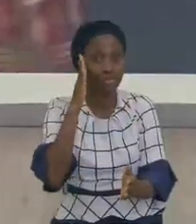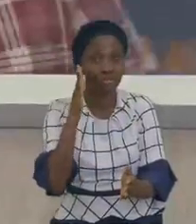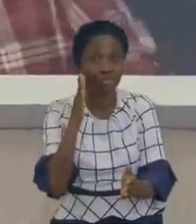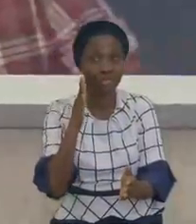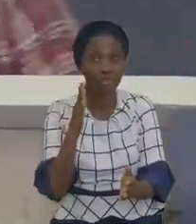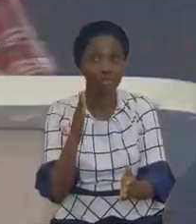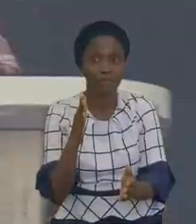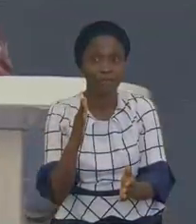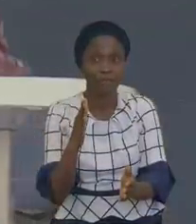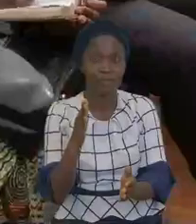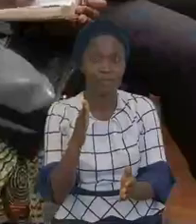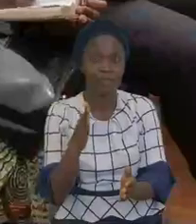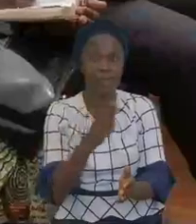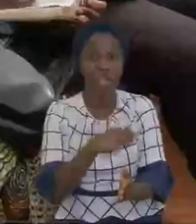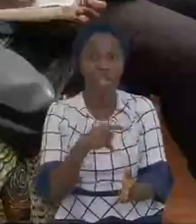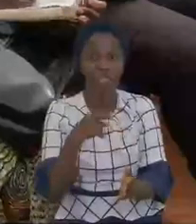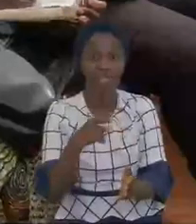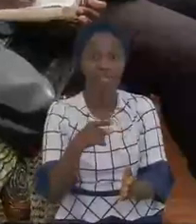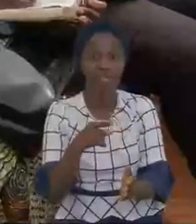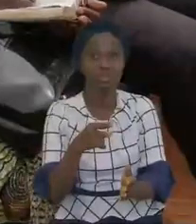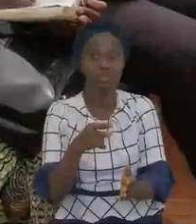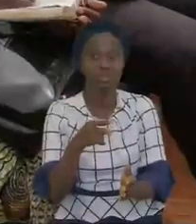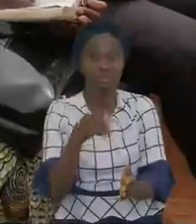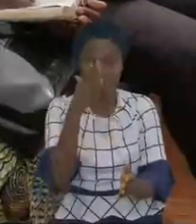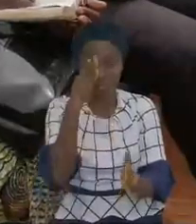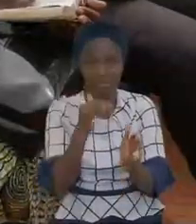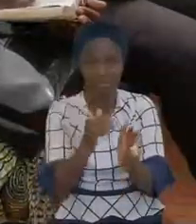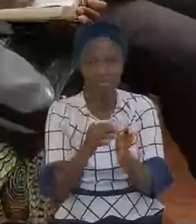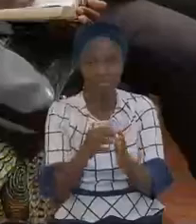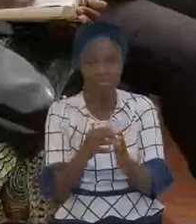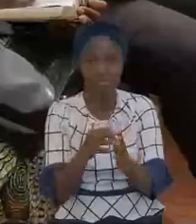ceux-là qui vivent dans le désordre n'arrivent pas là-bas.